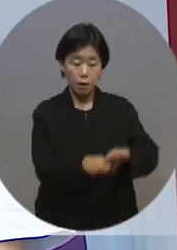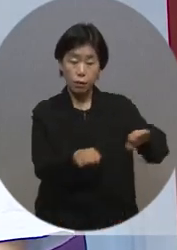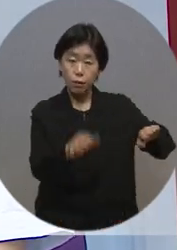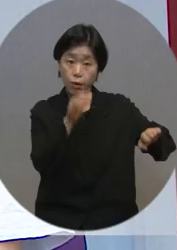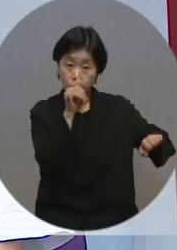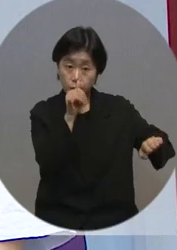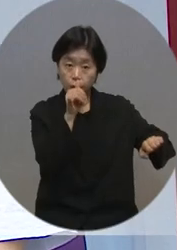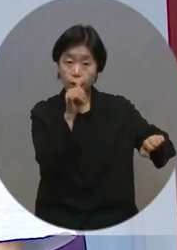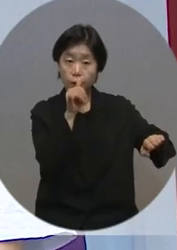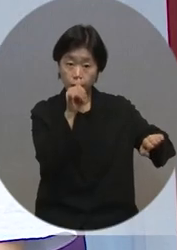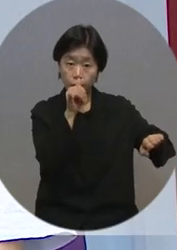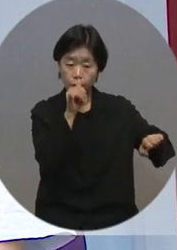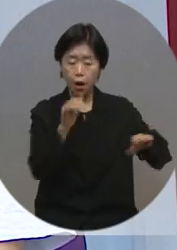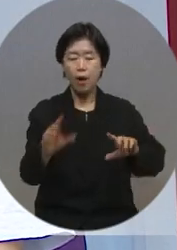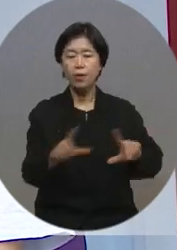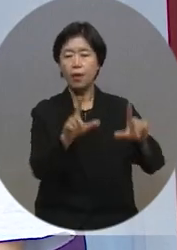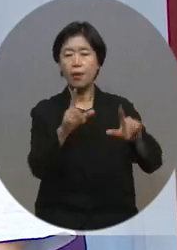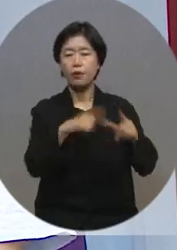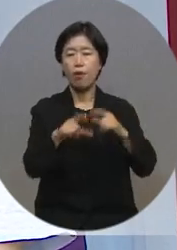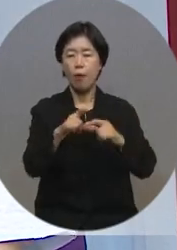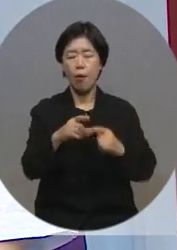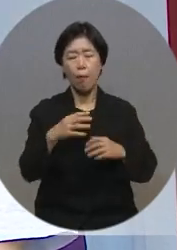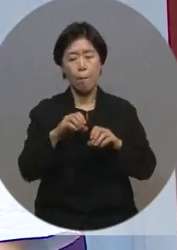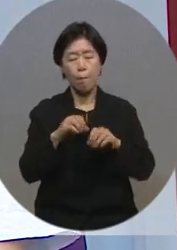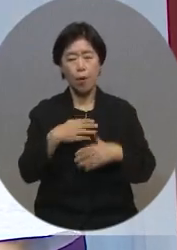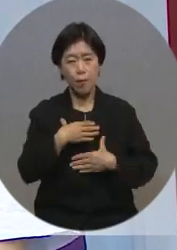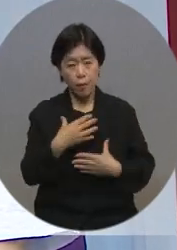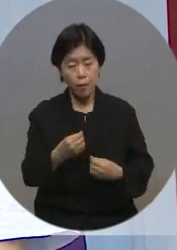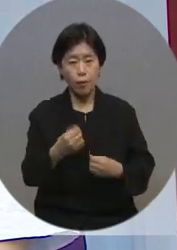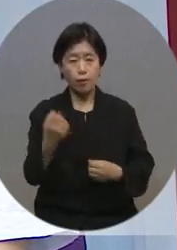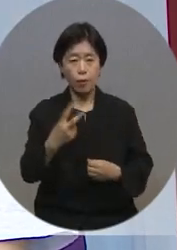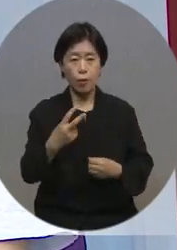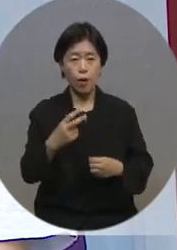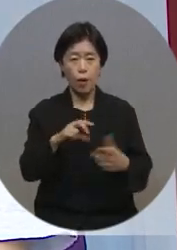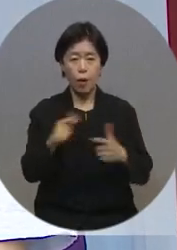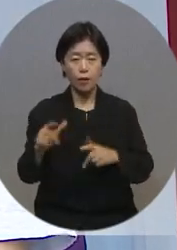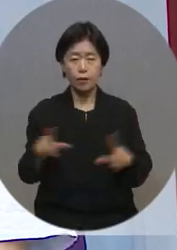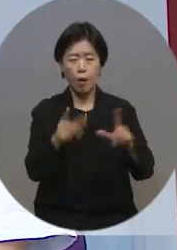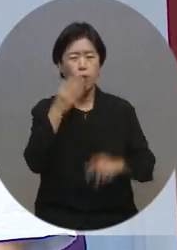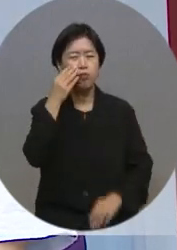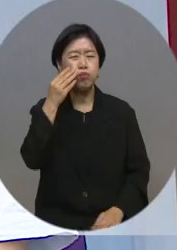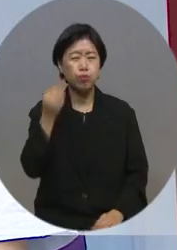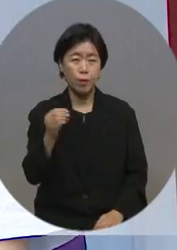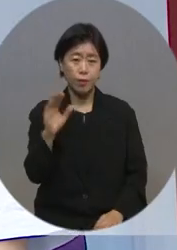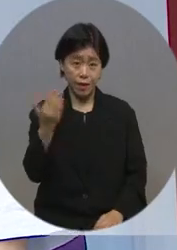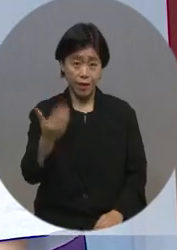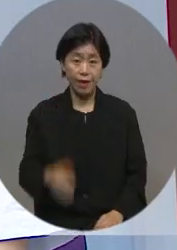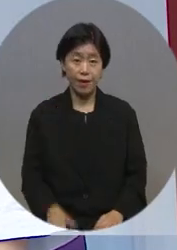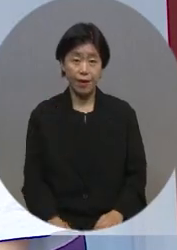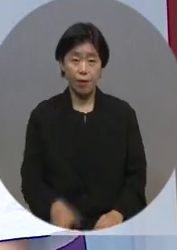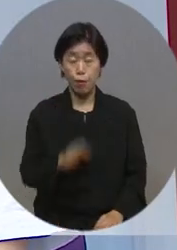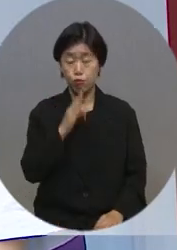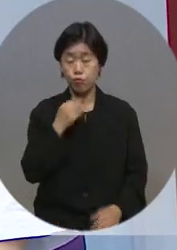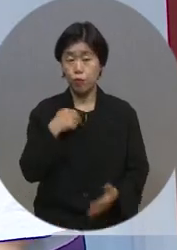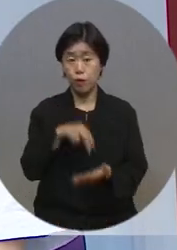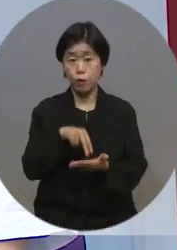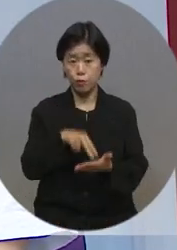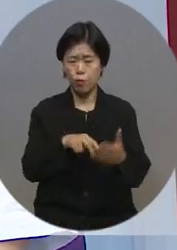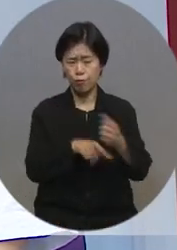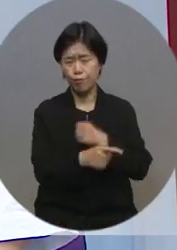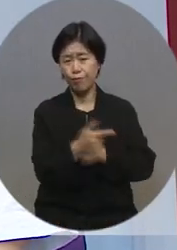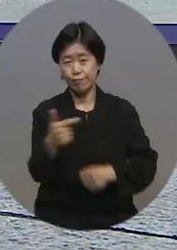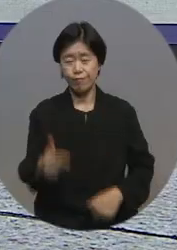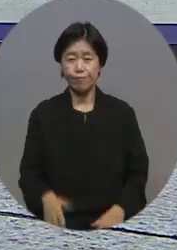경사로가 있음으로써 생활의 어떤 편의성이나 생활 반경이 넓어지는 기회가 되기 때문에 저에게는 의미가 아주 큰